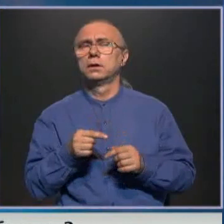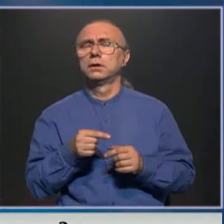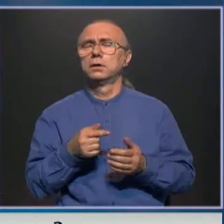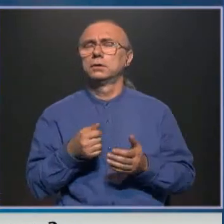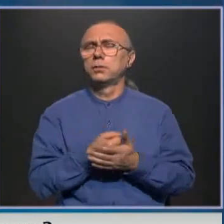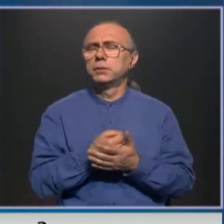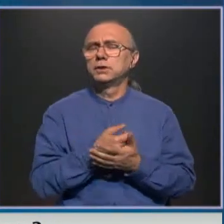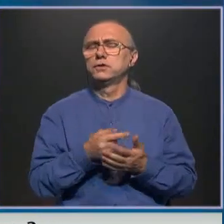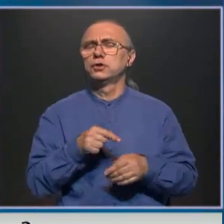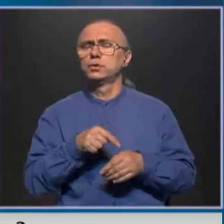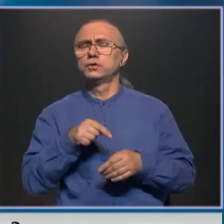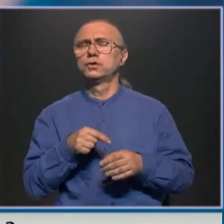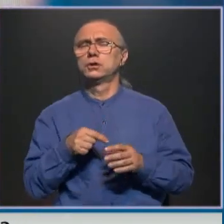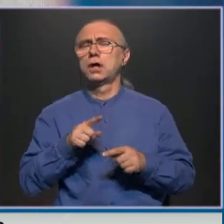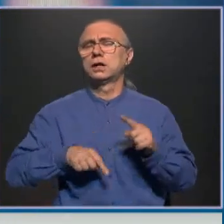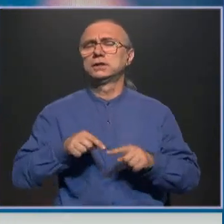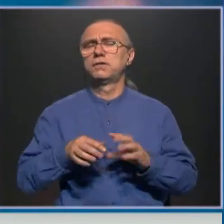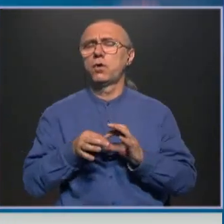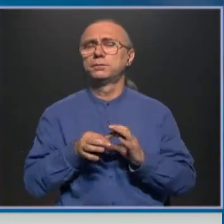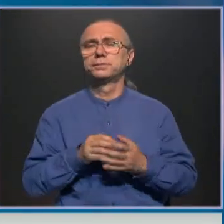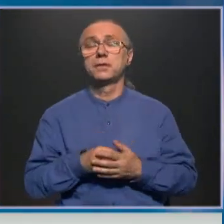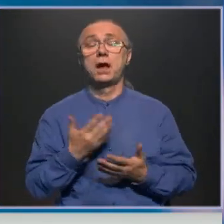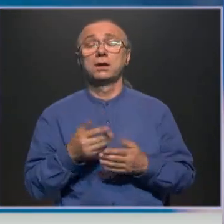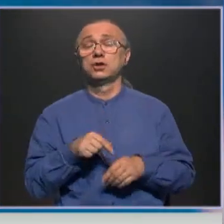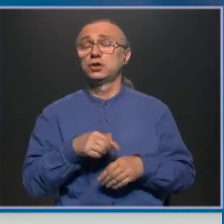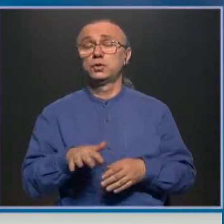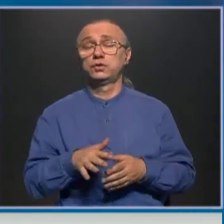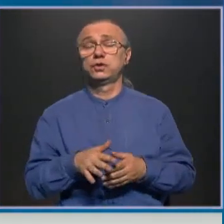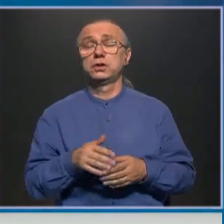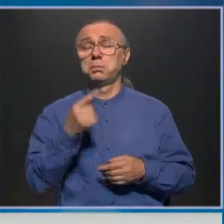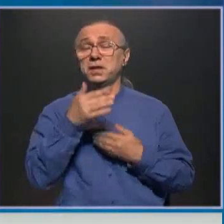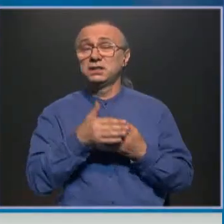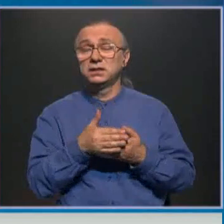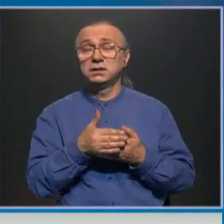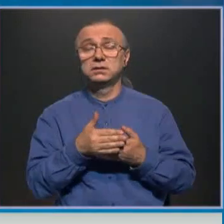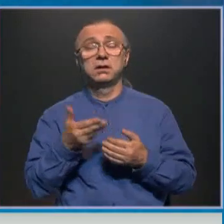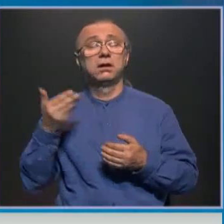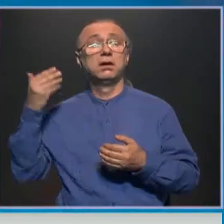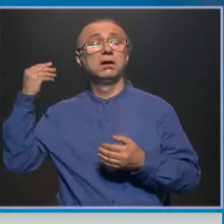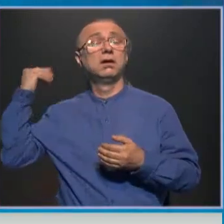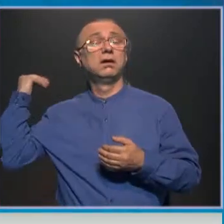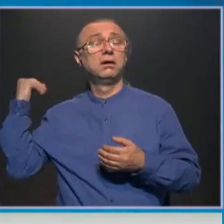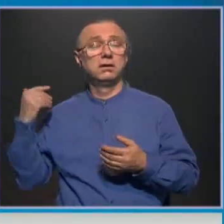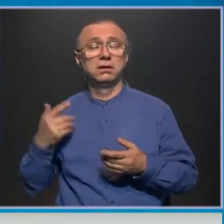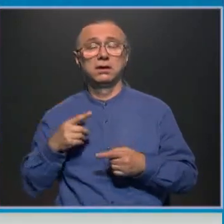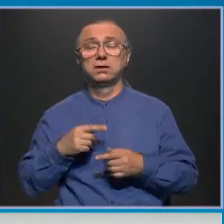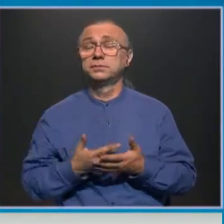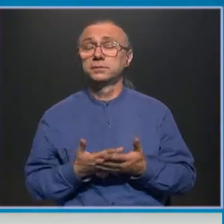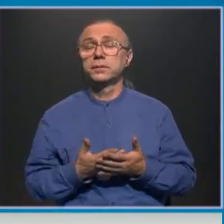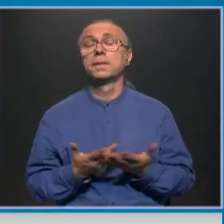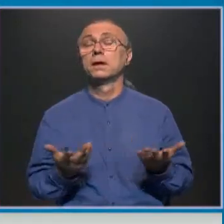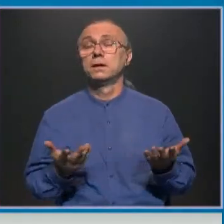что не чувствуешь этой близости какой-то с давно усопшими родственниками, не страшно, потому что Господь в Новом Завете показал, что